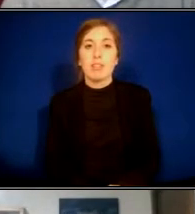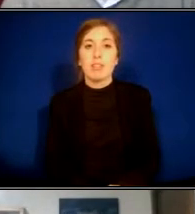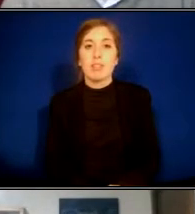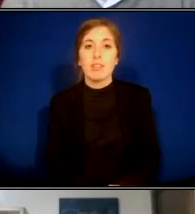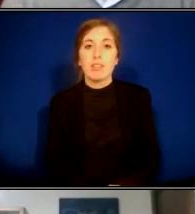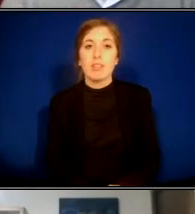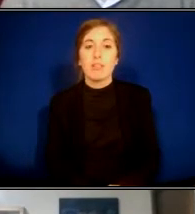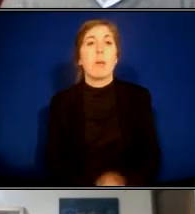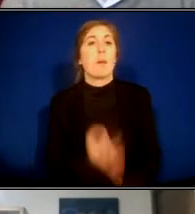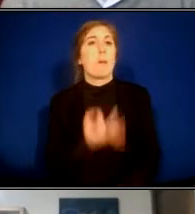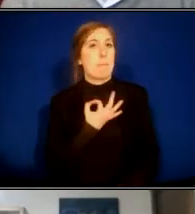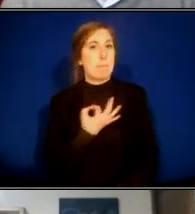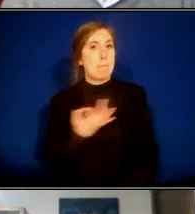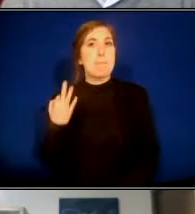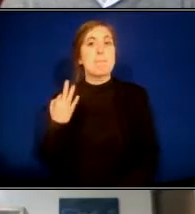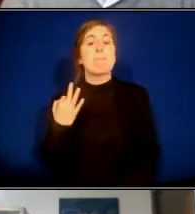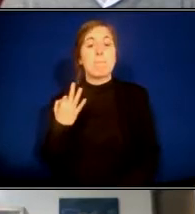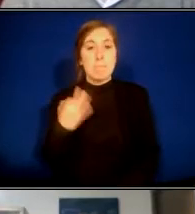Perfetto.